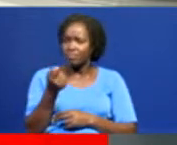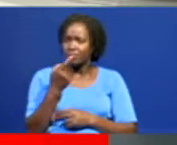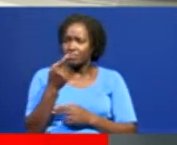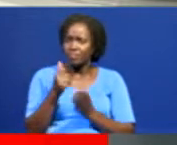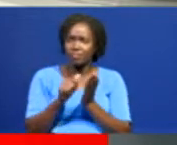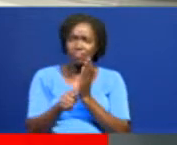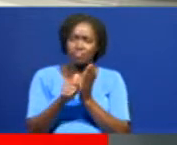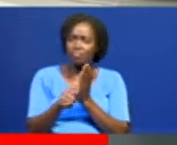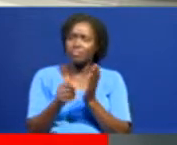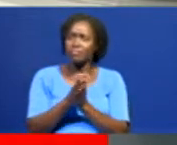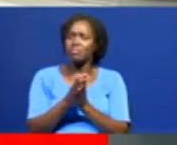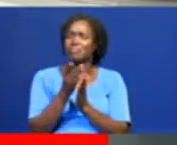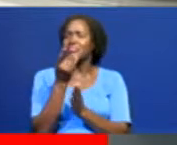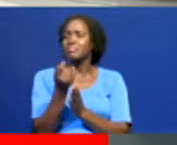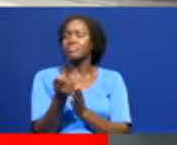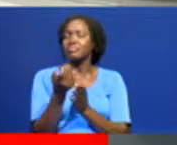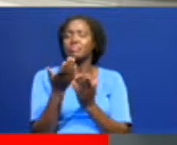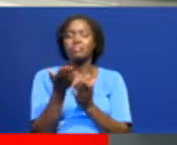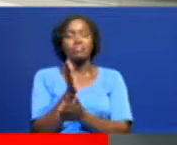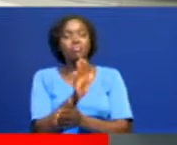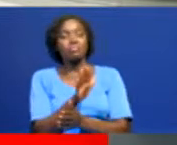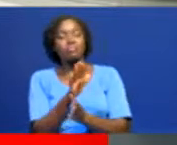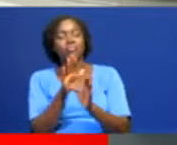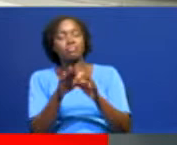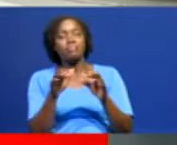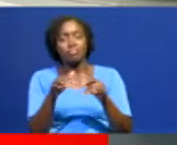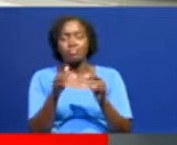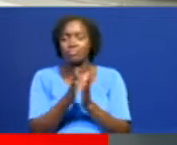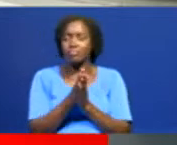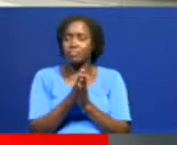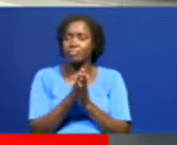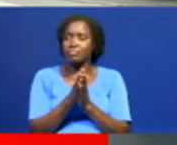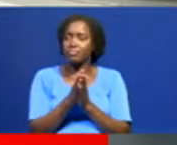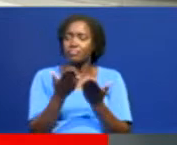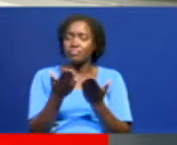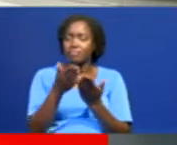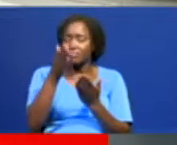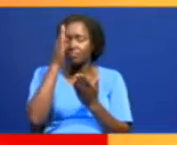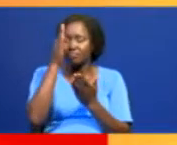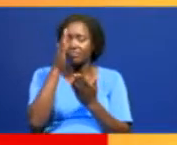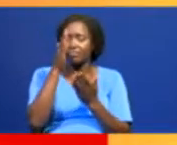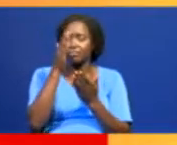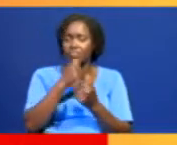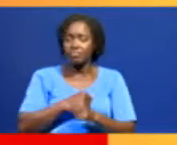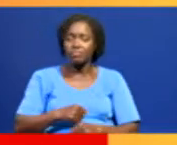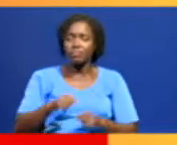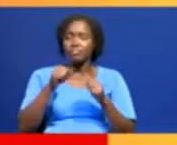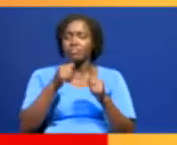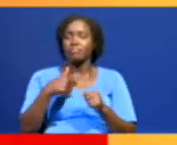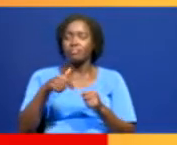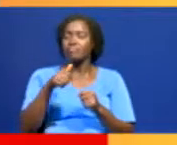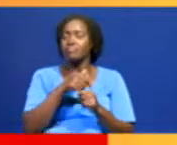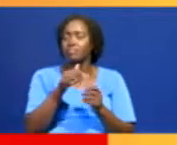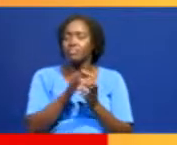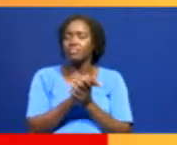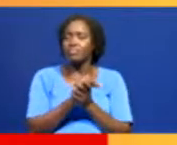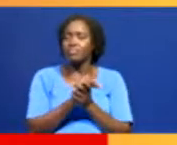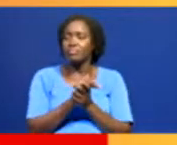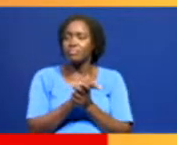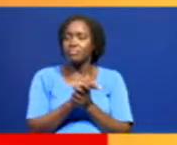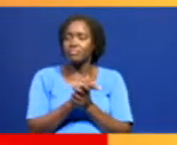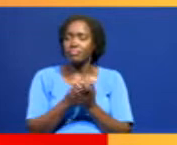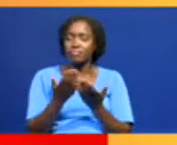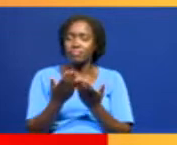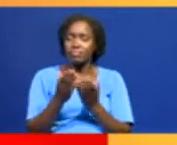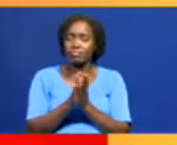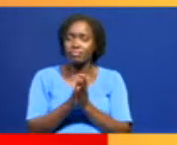wengi walitoroka. Sasa wengi wameanza kurudi kwa mashamba kutengeza chakula, na Mungu ametukaria, Mungu ametujalia sana mwaka huu. Hata sasa hivi nje ukienda